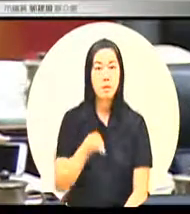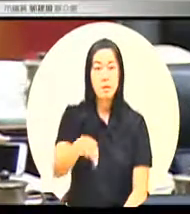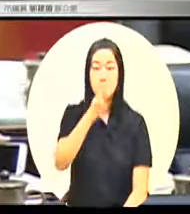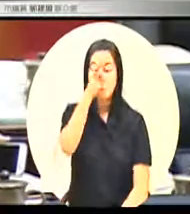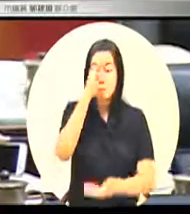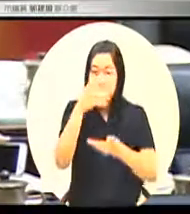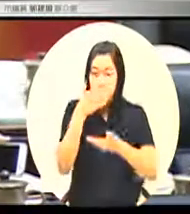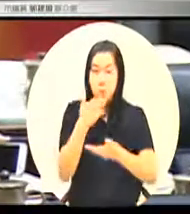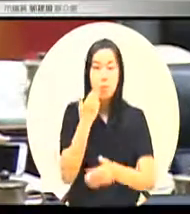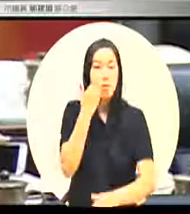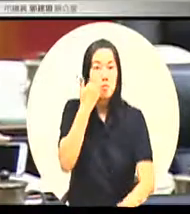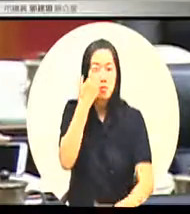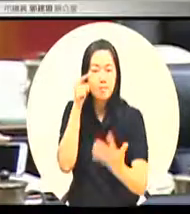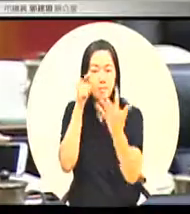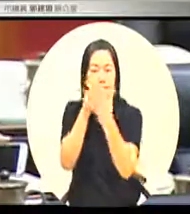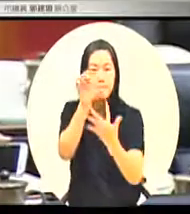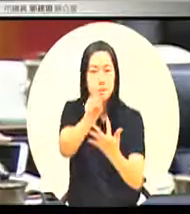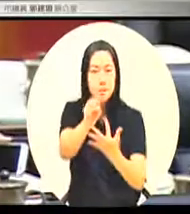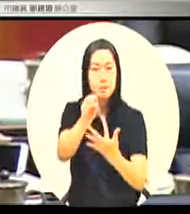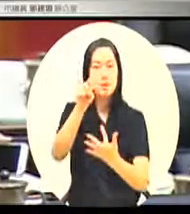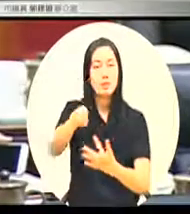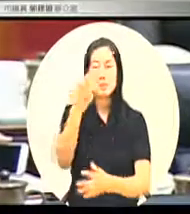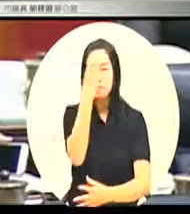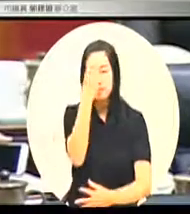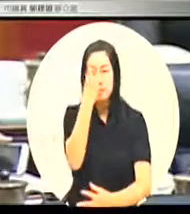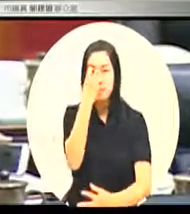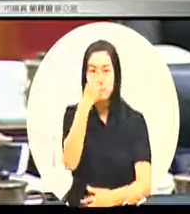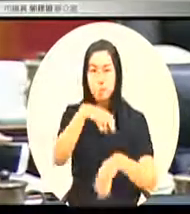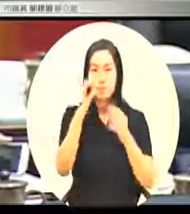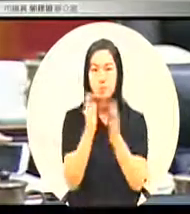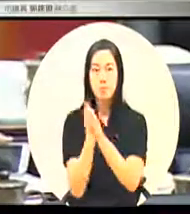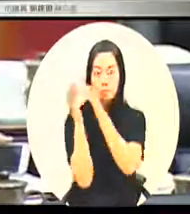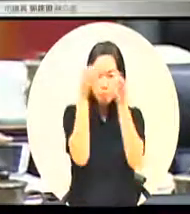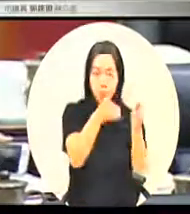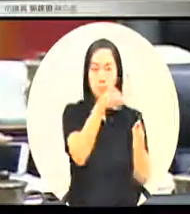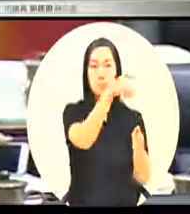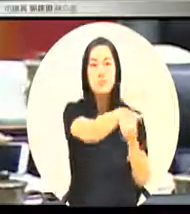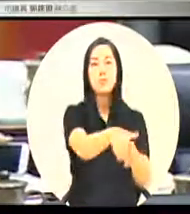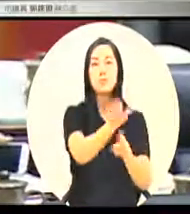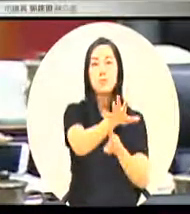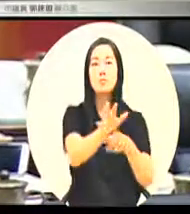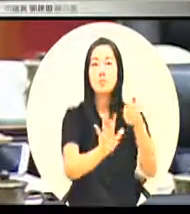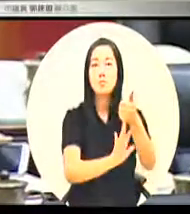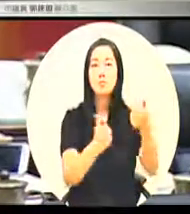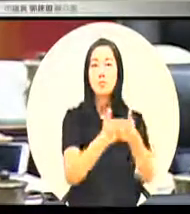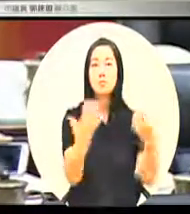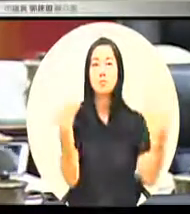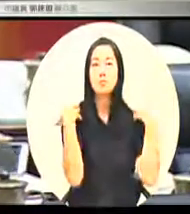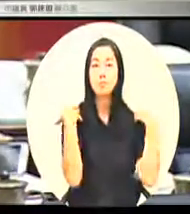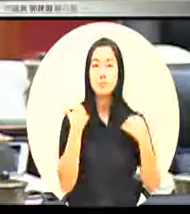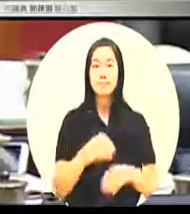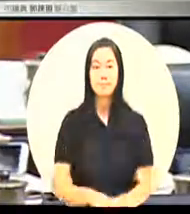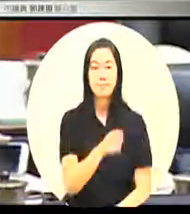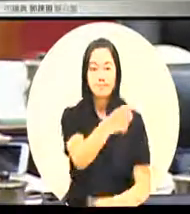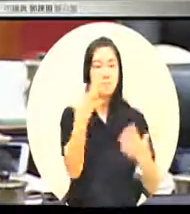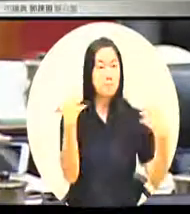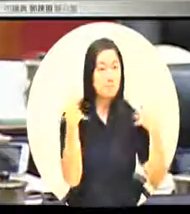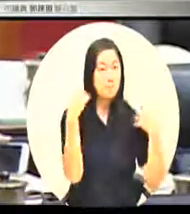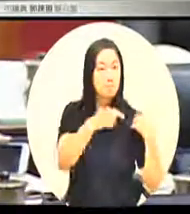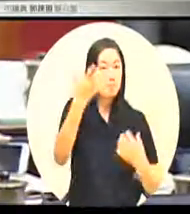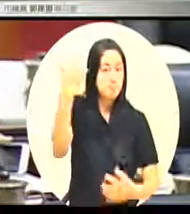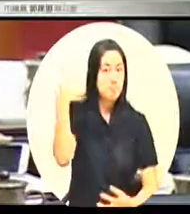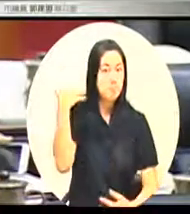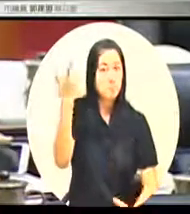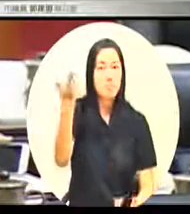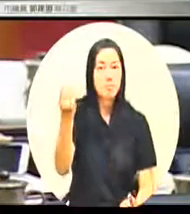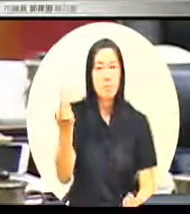餐出问题、检验问题，全部找我农委会一打起来，一只要一打过去啊，多头